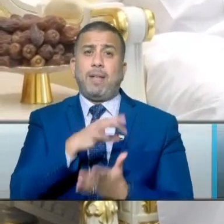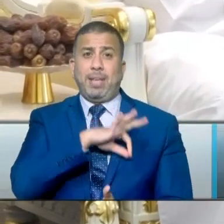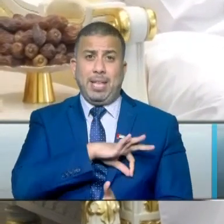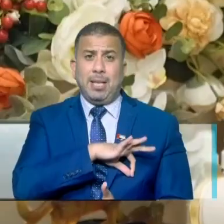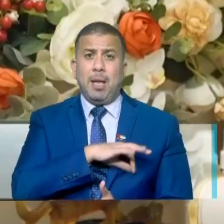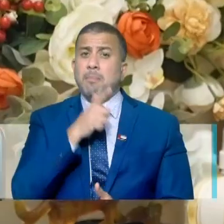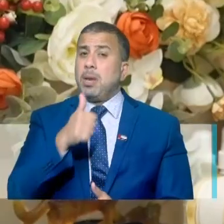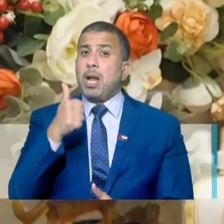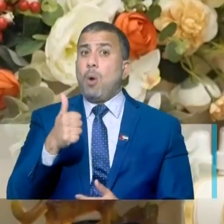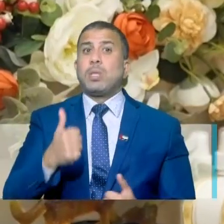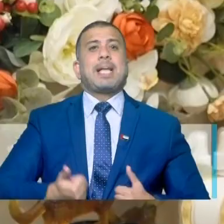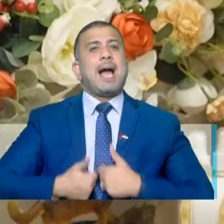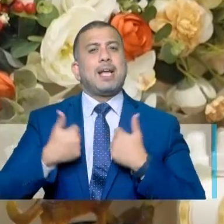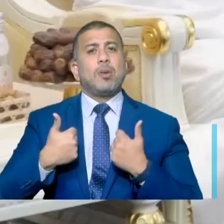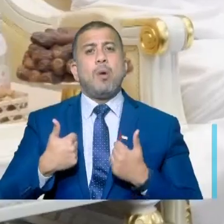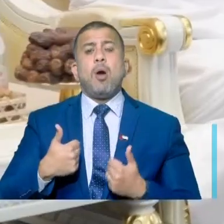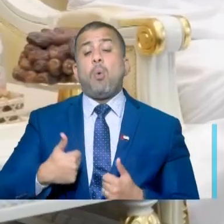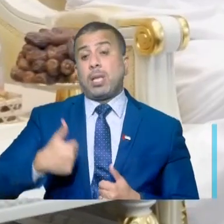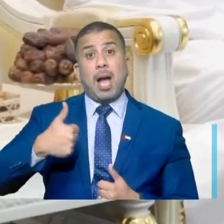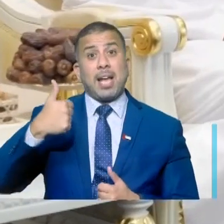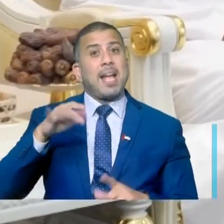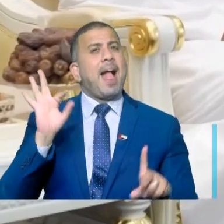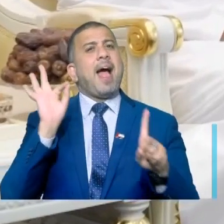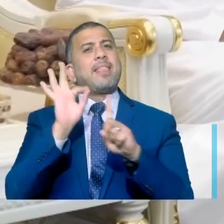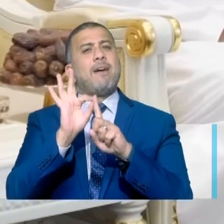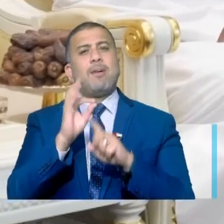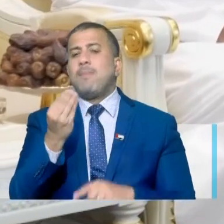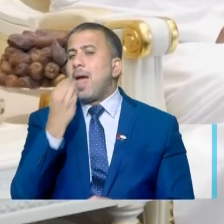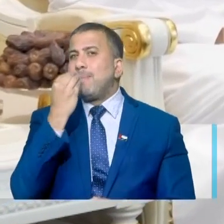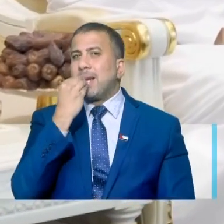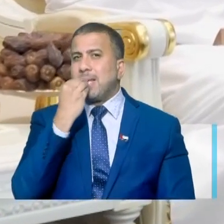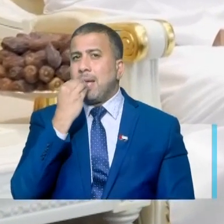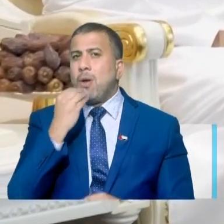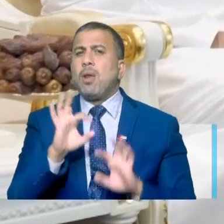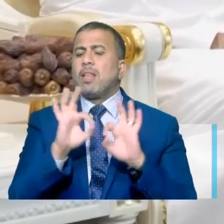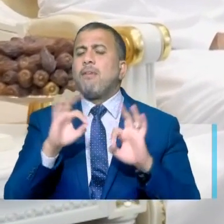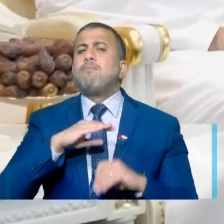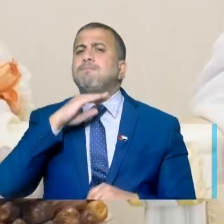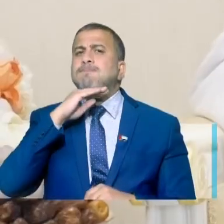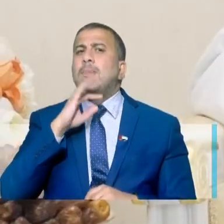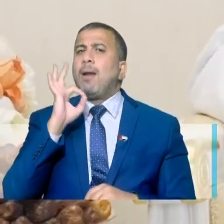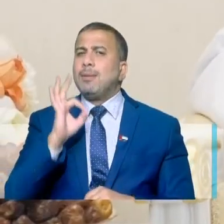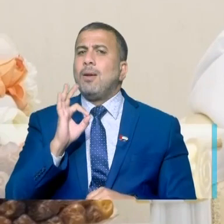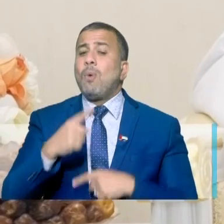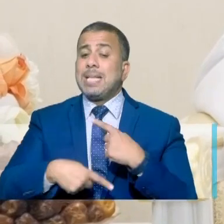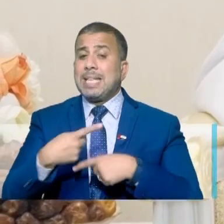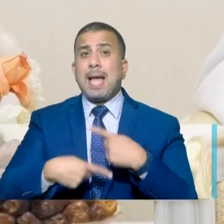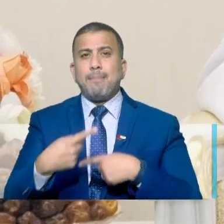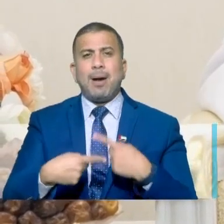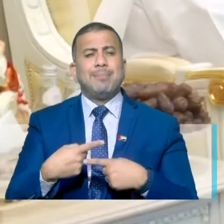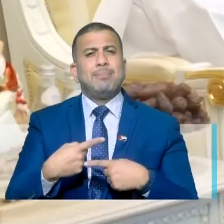المستفيدين وتحسين جوده حياتهم وتحقيق اهداف الامن الغذائي والاكتفاء الذاتي